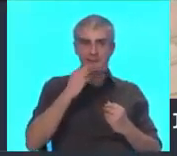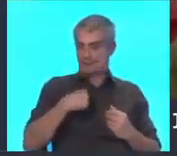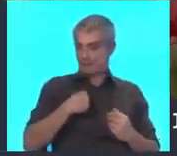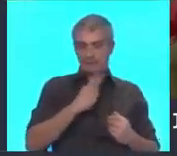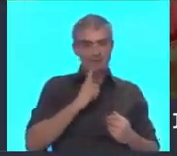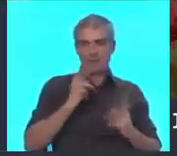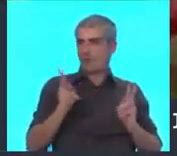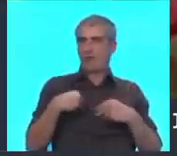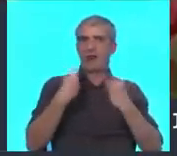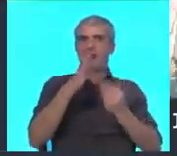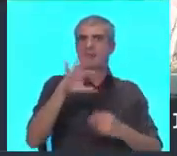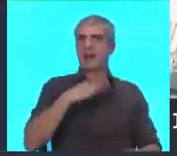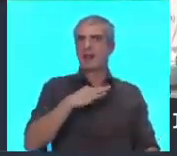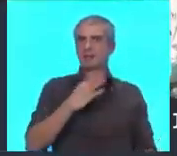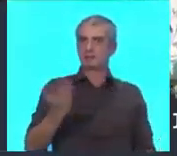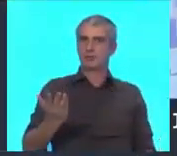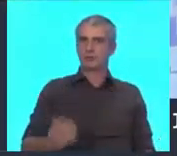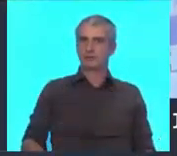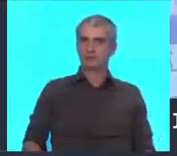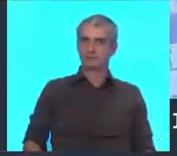מסוגלת לתת לילדים שלי.